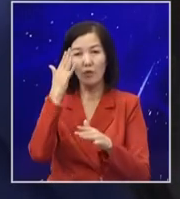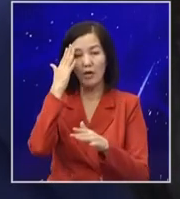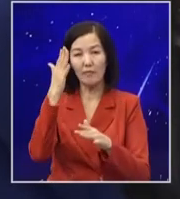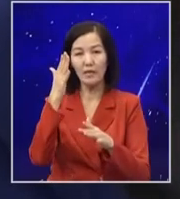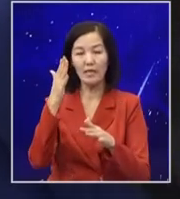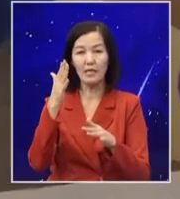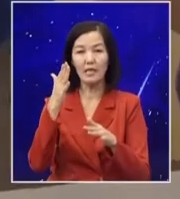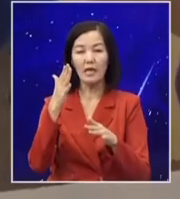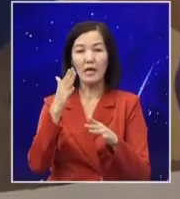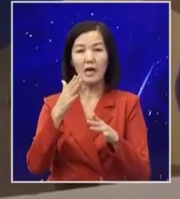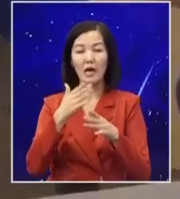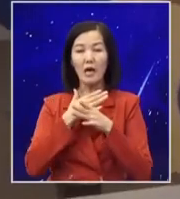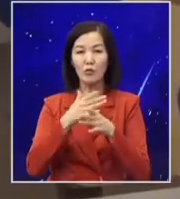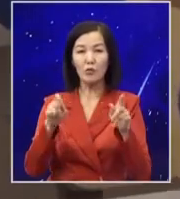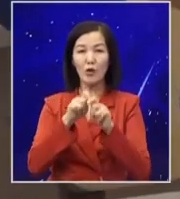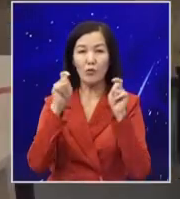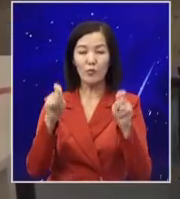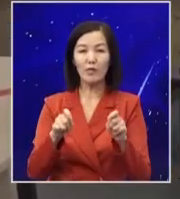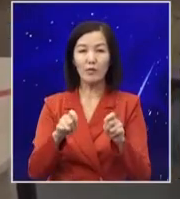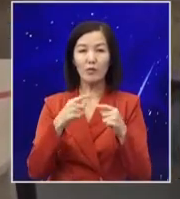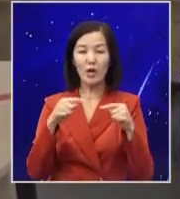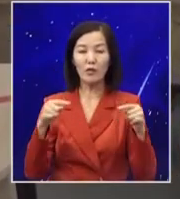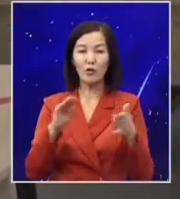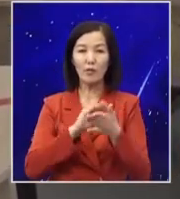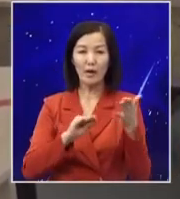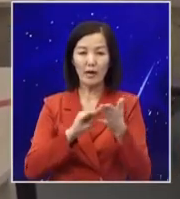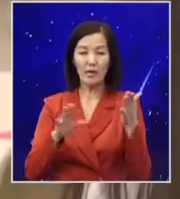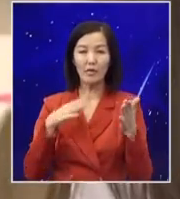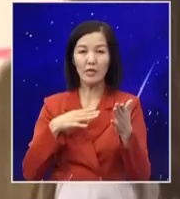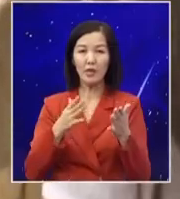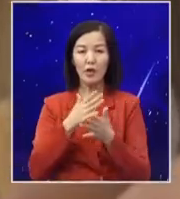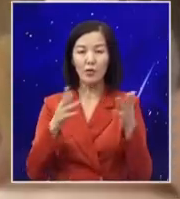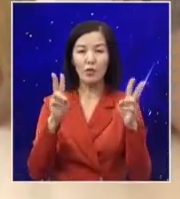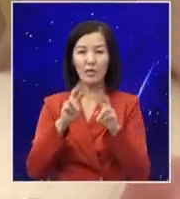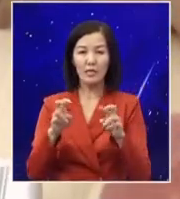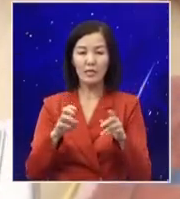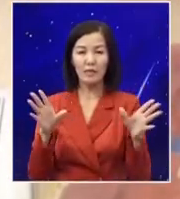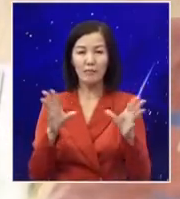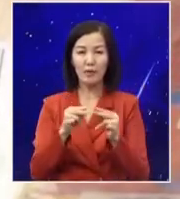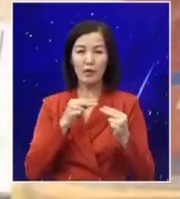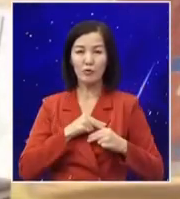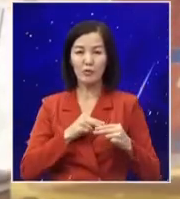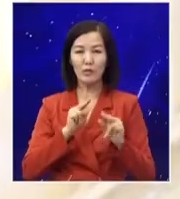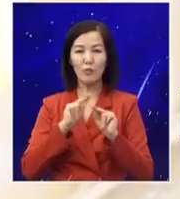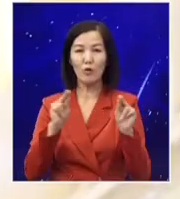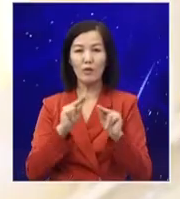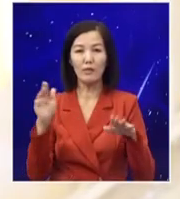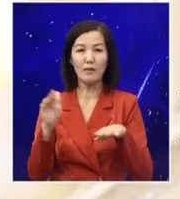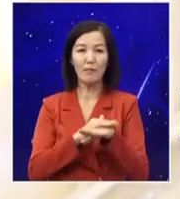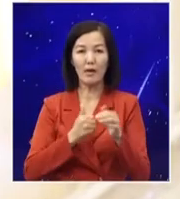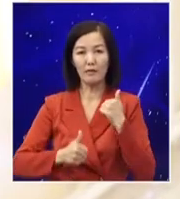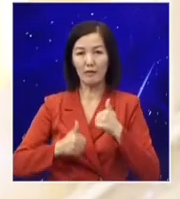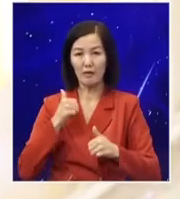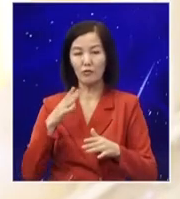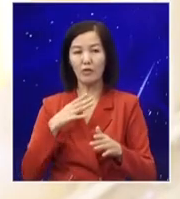ашу сынды тақырыптарда түрлі әдістемелік мақалалар жазып жүр. Үлкен ізденісте жүретін ұстазды әріптестері де мақтан тұтады.